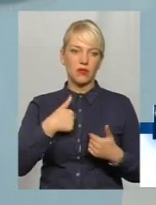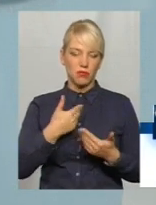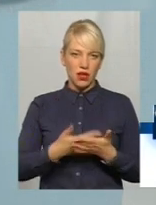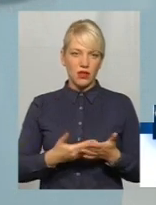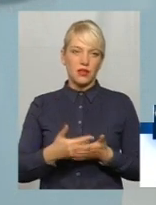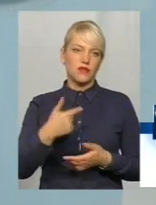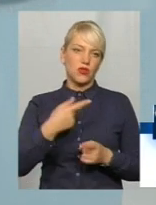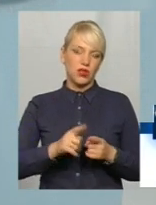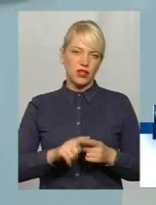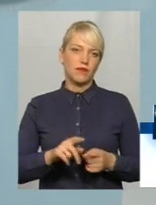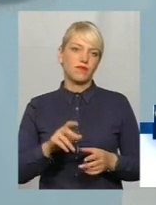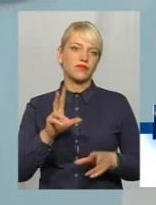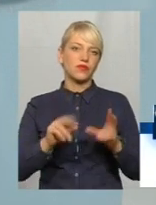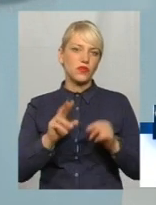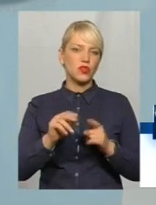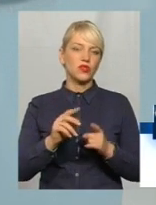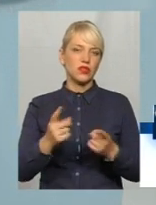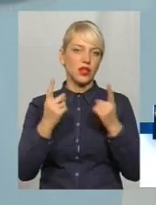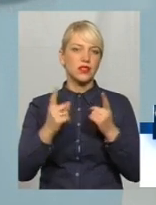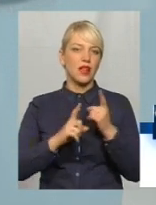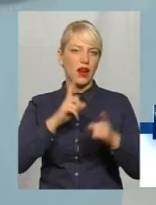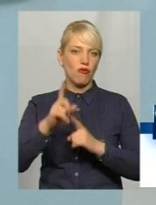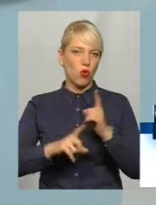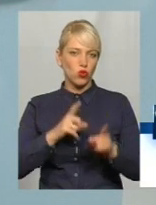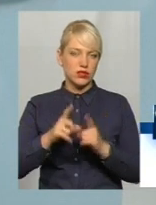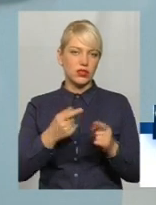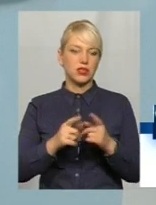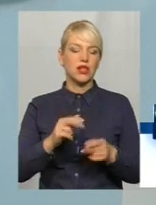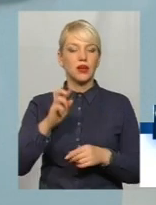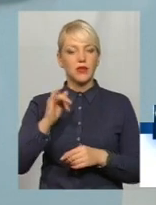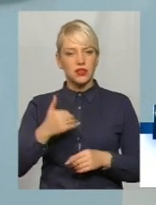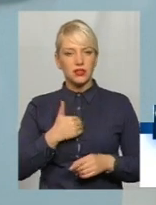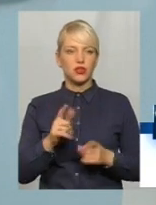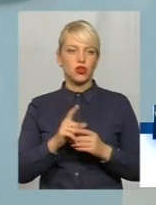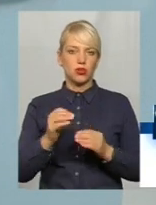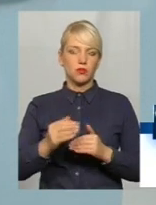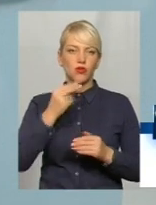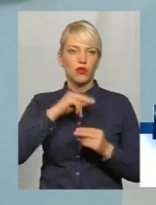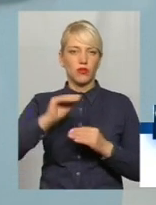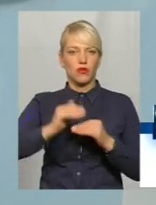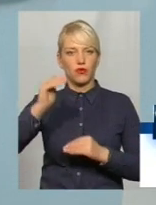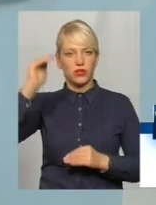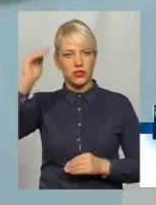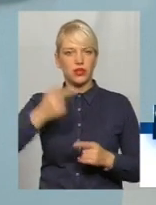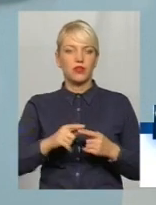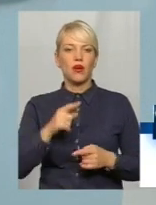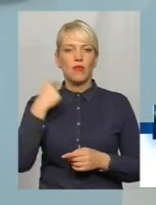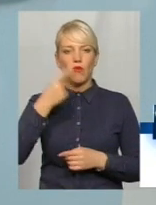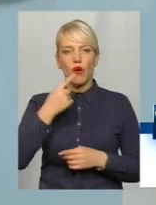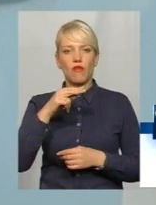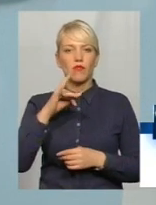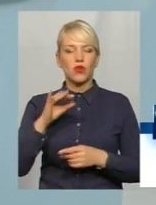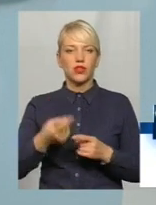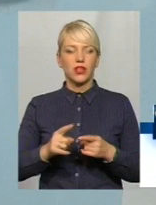достатньо революційні. Звичайно, нам би хотілося, щоб це відбувалося еволюційним шляхом. Іде мова про те, що